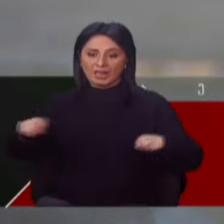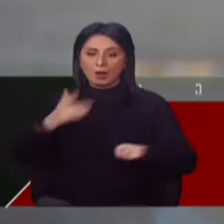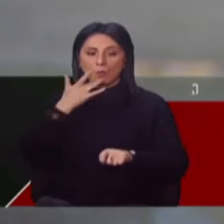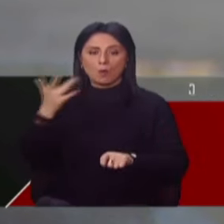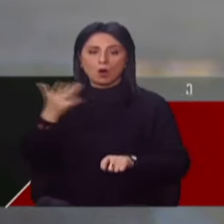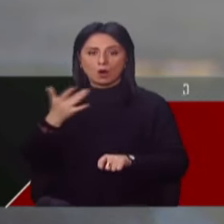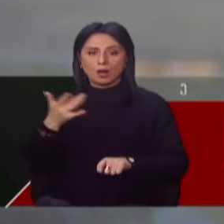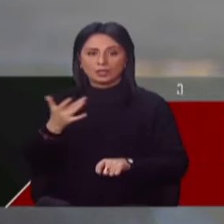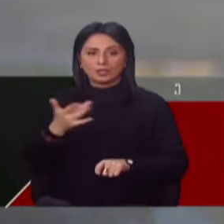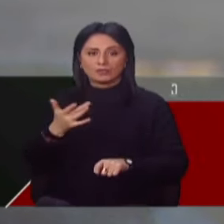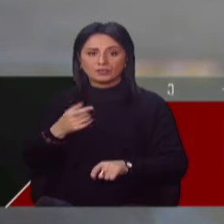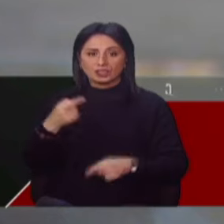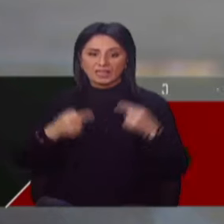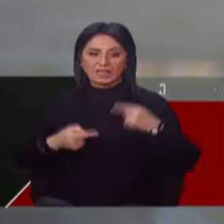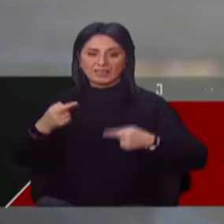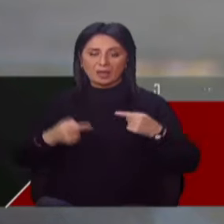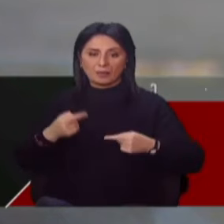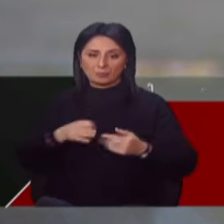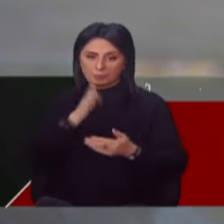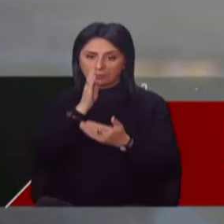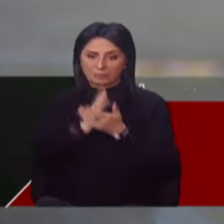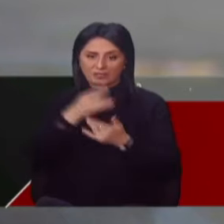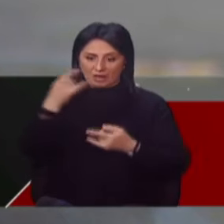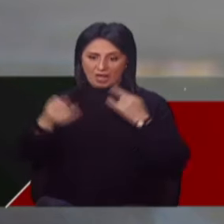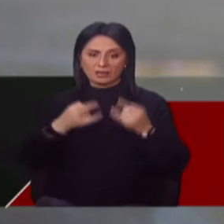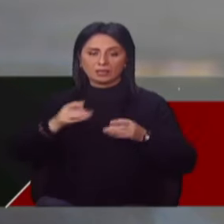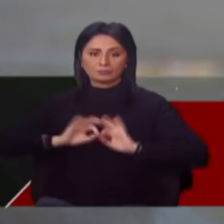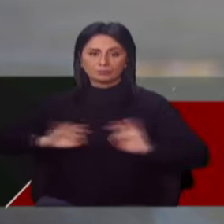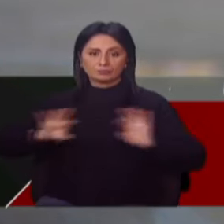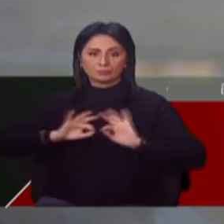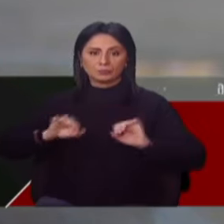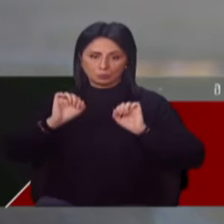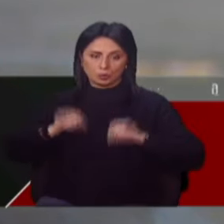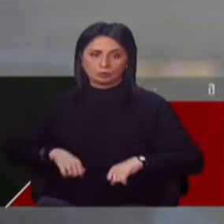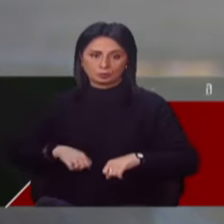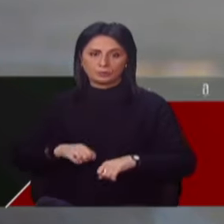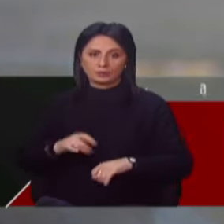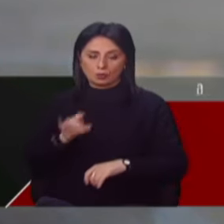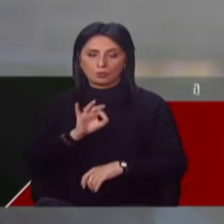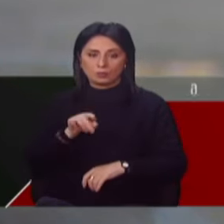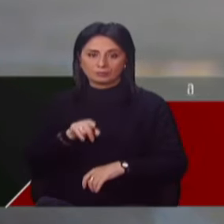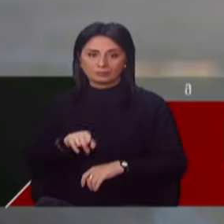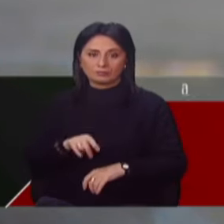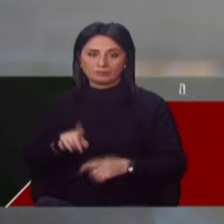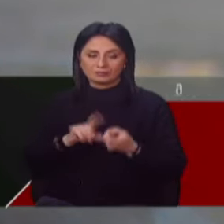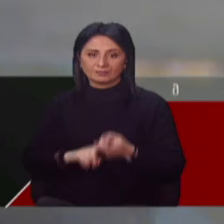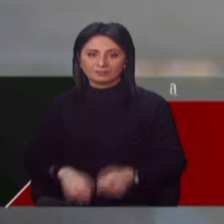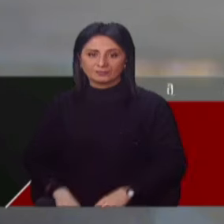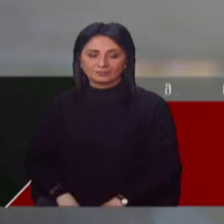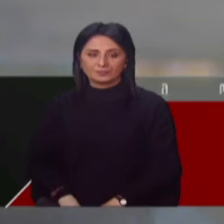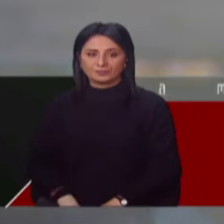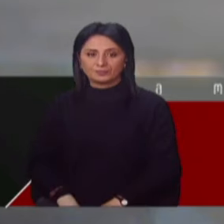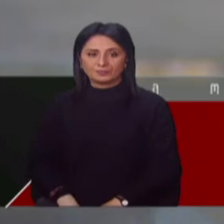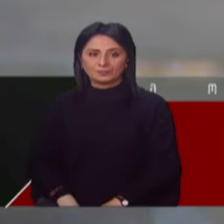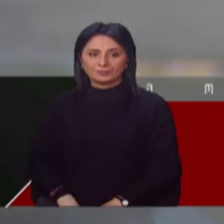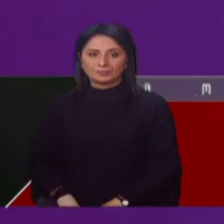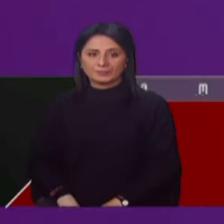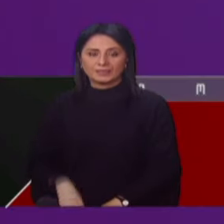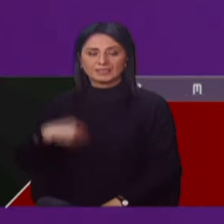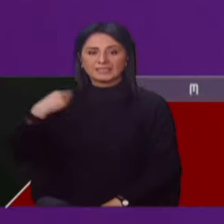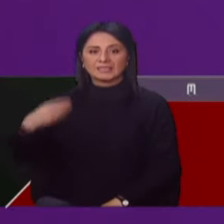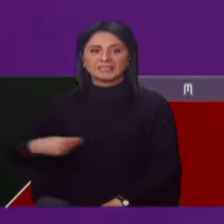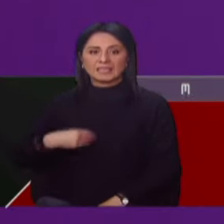პოლიტიკურ დებატებში, ან თუნდაც პირდაპირ საეთერო საშუალებით ისაუბროს აღნიშნულ მოვლენებთან დაკავშირებით.